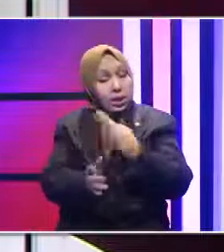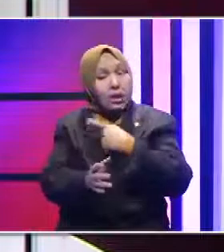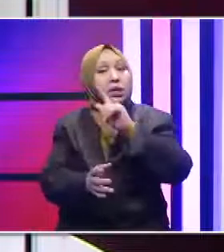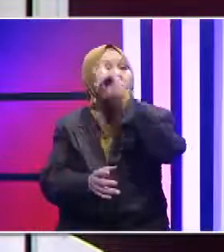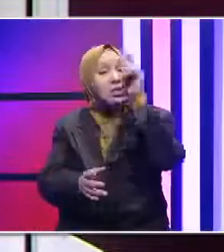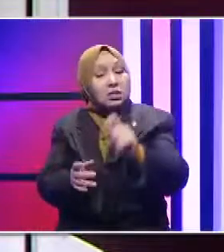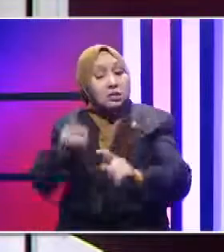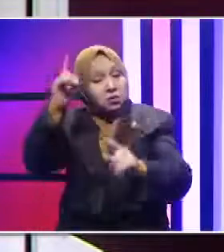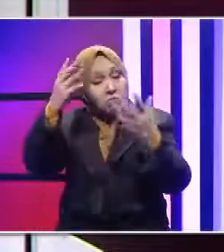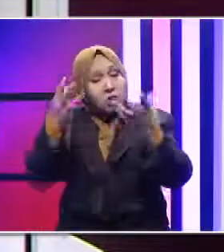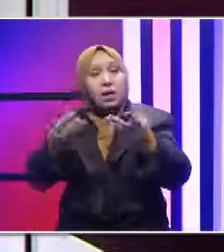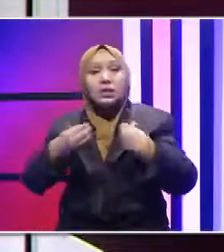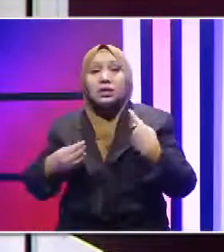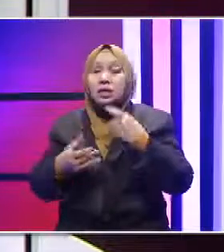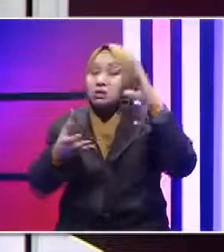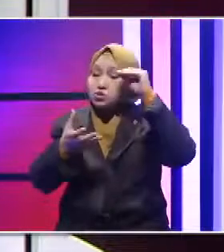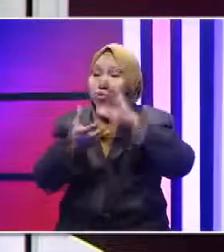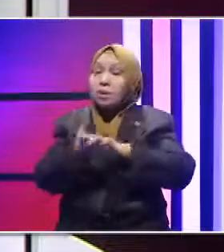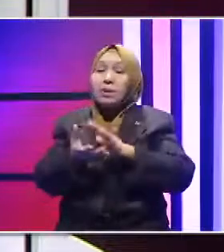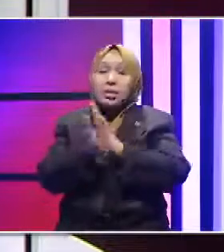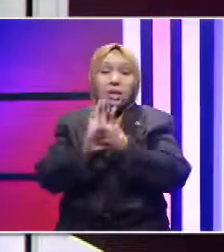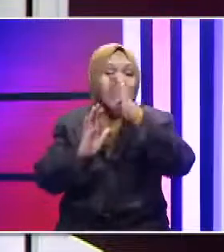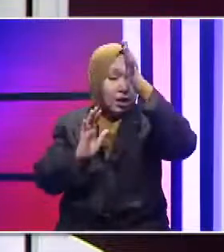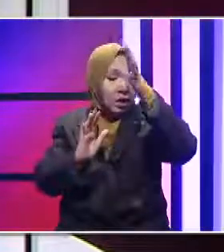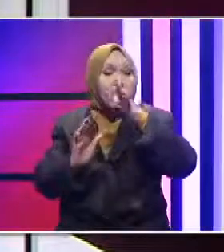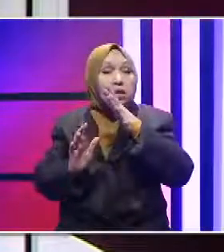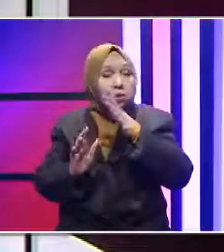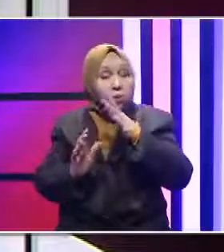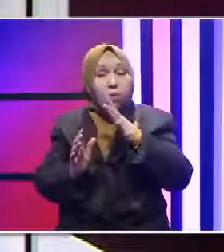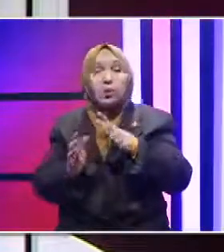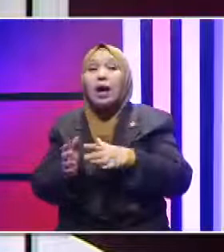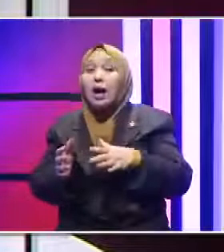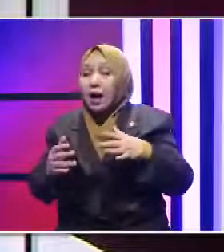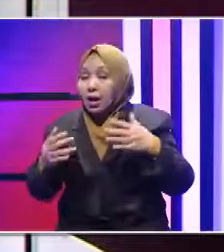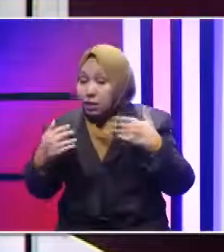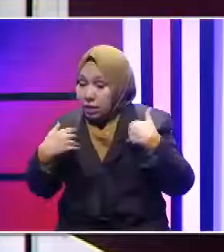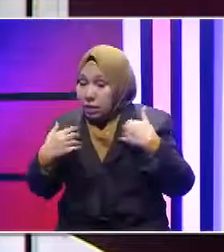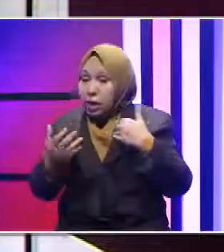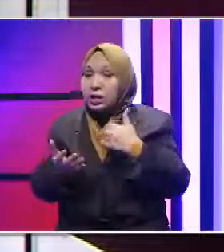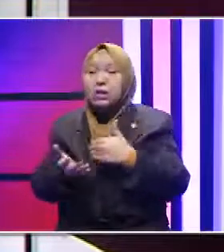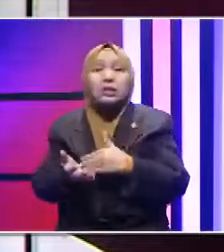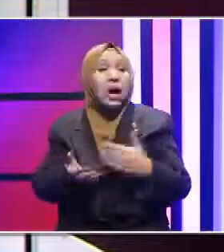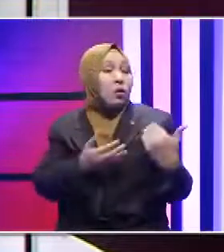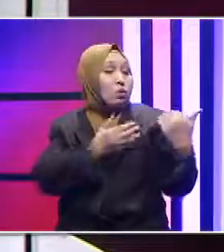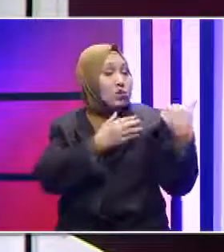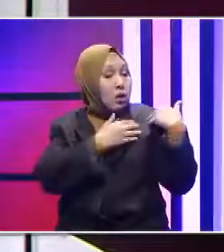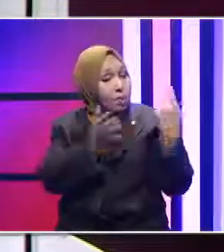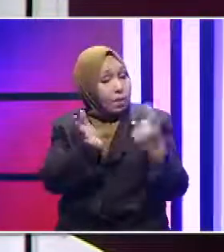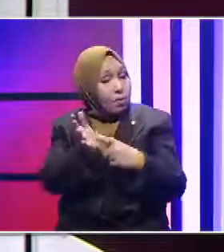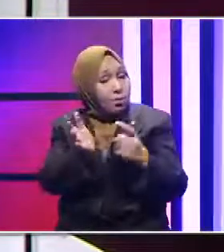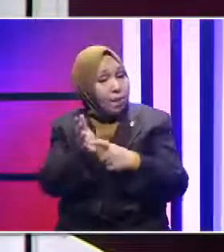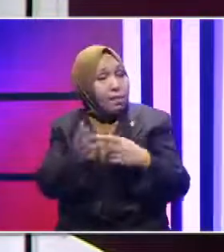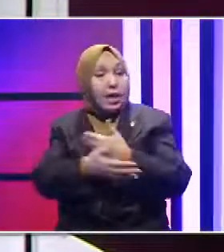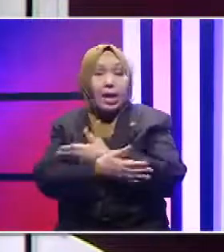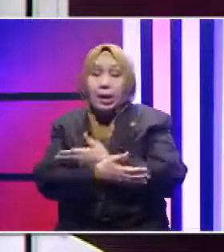Allah dah bagi kita sebagai suami, sebagai ayah, sebagai itu ini, adakah lagi tanggungjawab yang kamu berhutang kepada anak,